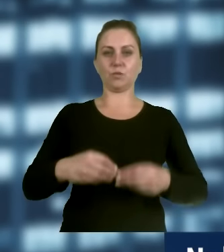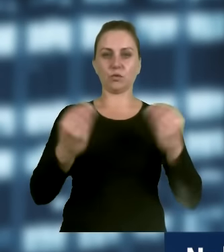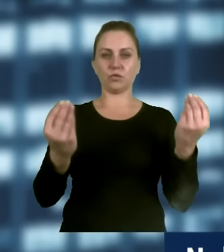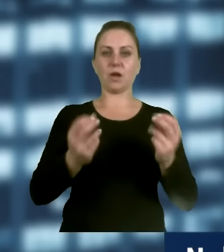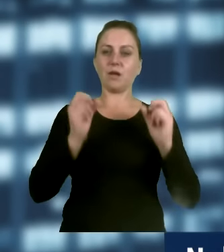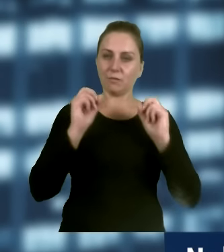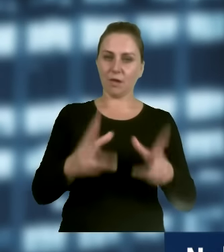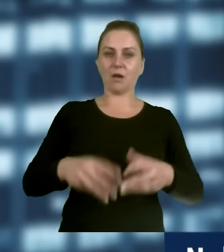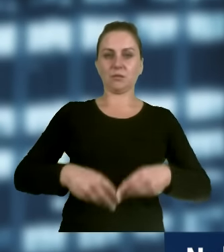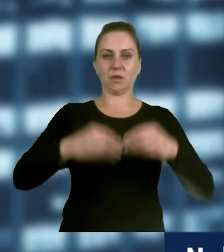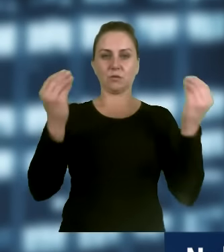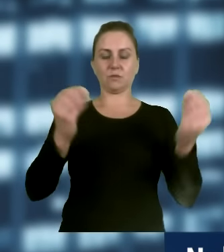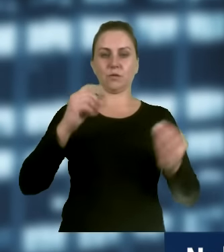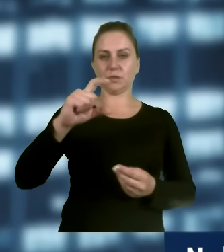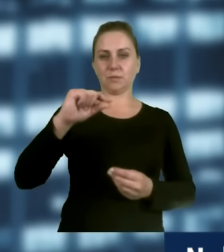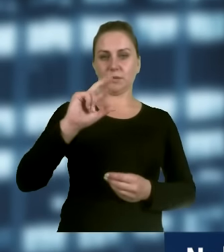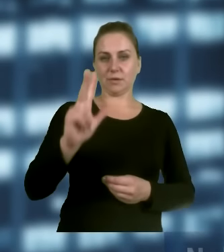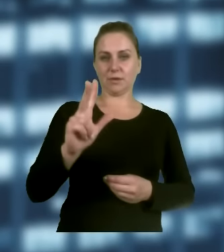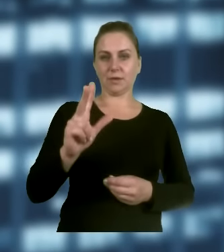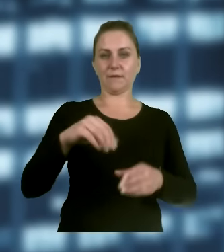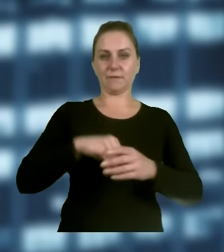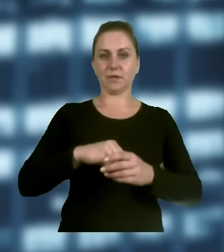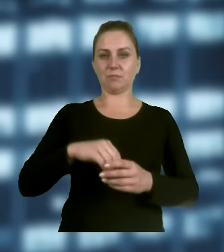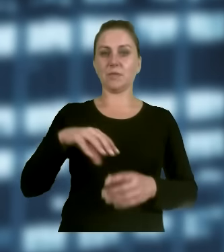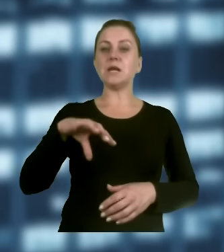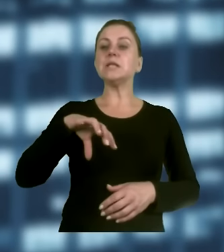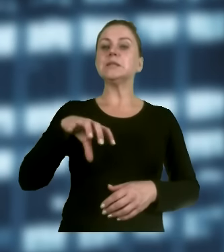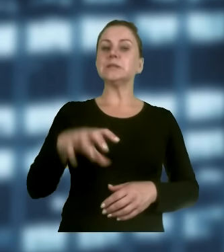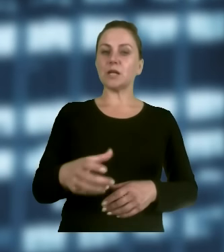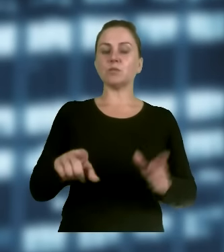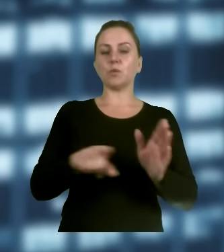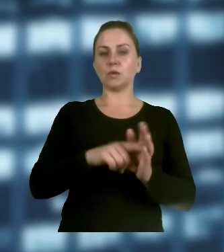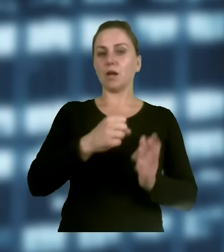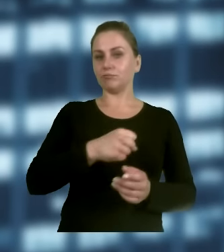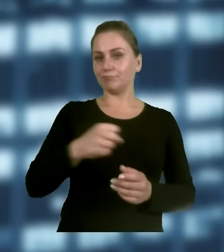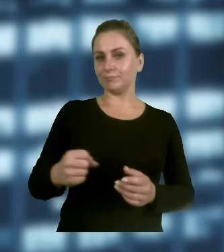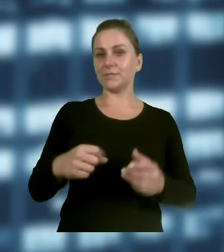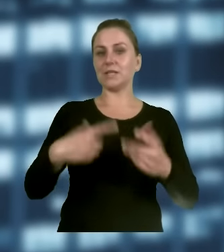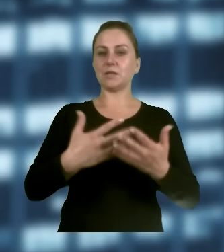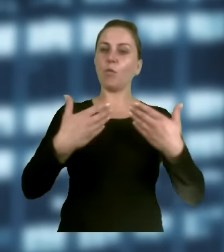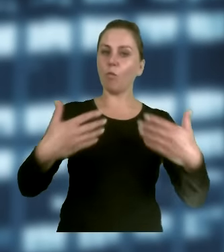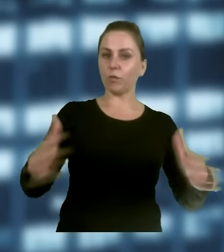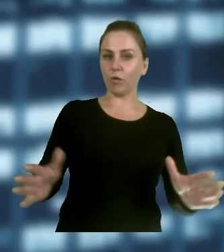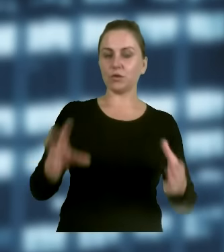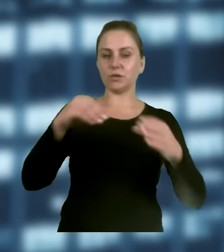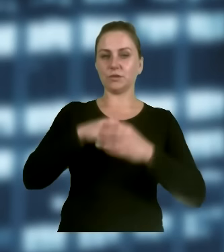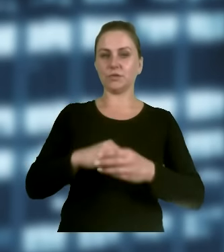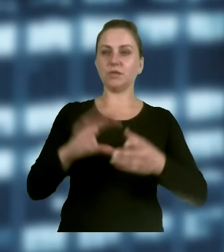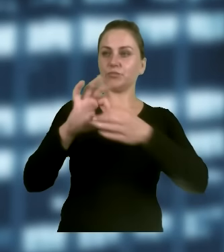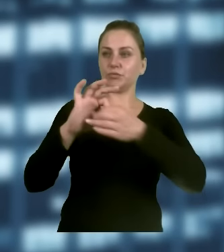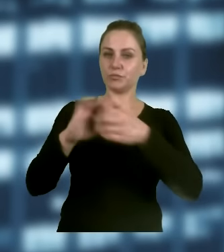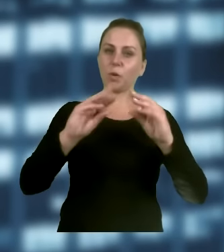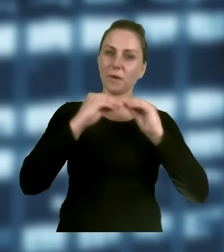CPK, Atomporty, zespół jest dla posłów i senatorów, chcemy otworzyć się na osoby, które nie są parlamentarzystami, docierały do nas liczne głosy od